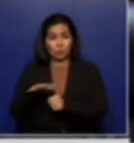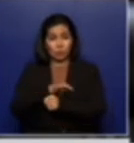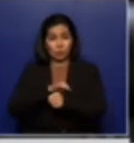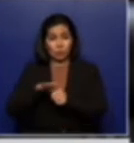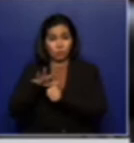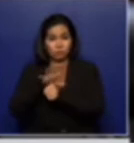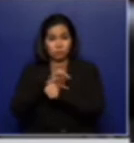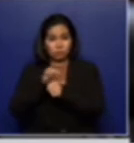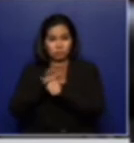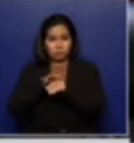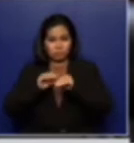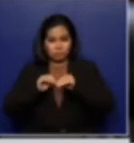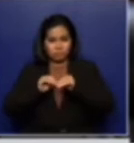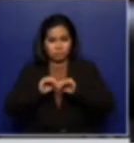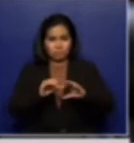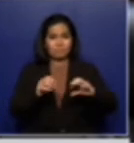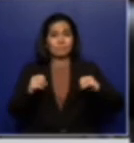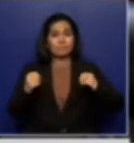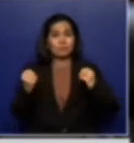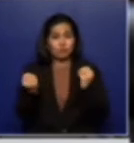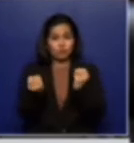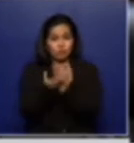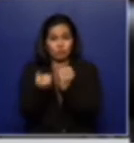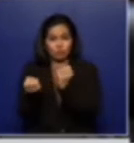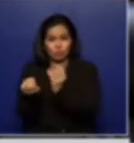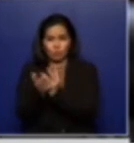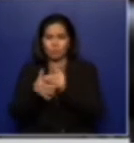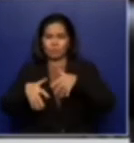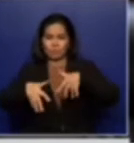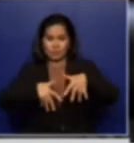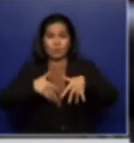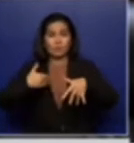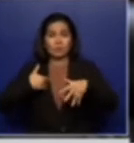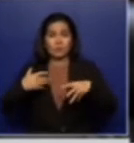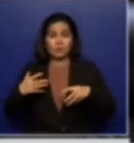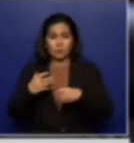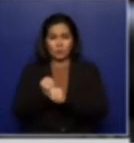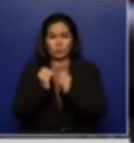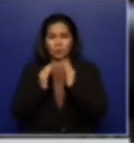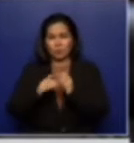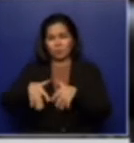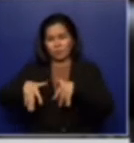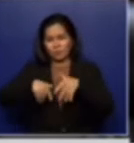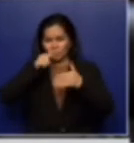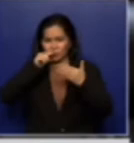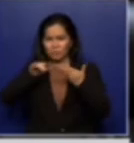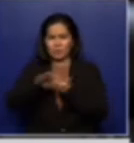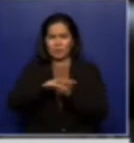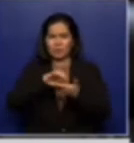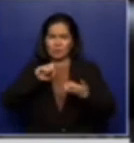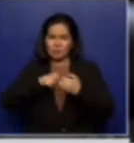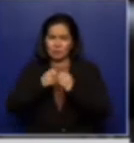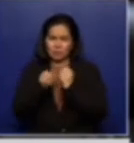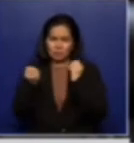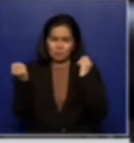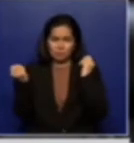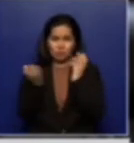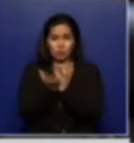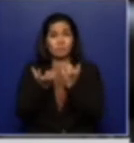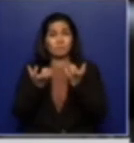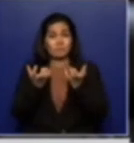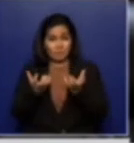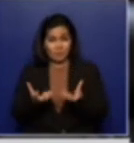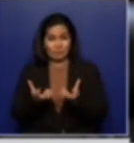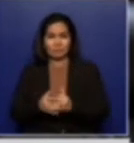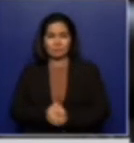นา2019อีกสลบเหมือดนะครับท่านประธานครับพี่น้องประชาชนทั้งประเทศเดือดร้อนแสนสาหัสท่านประธานครับ